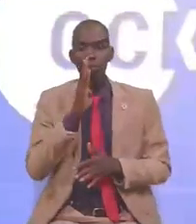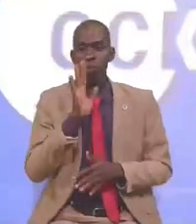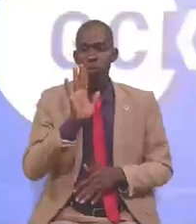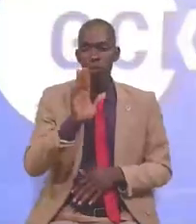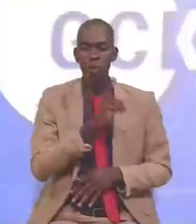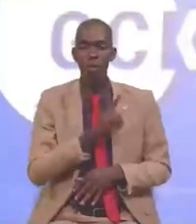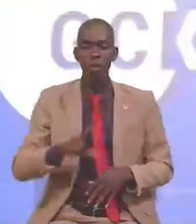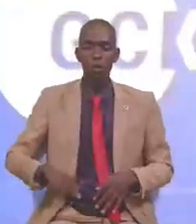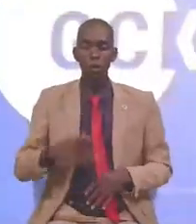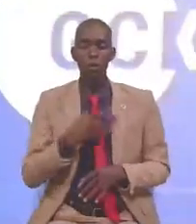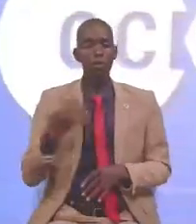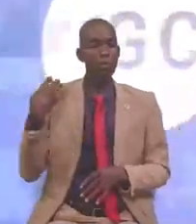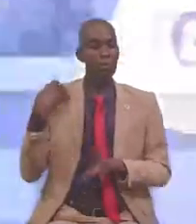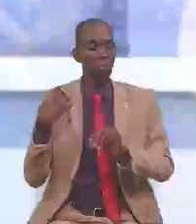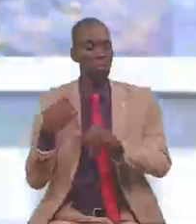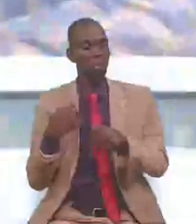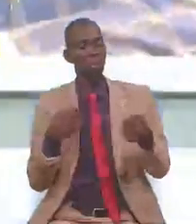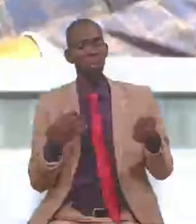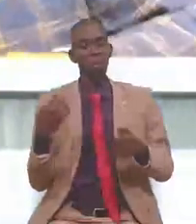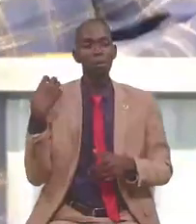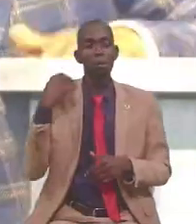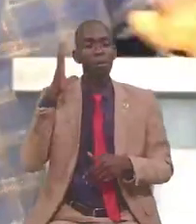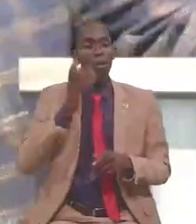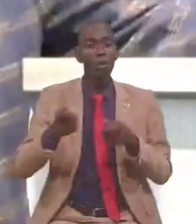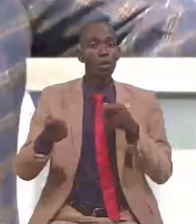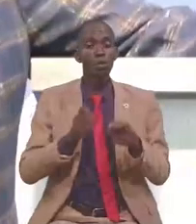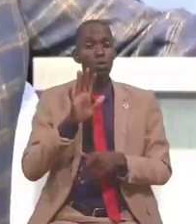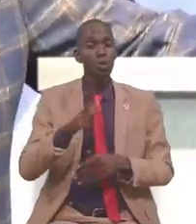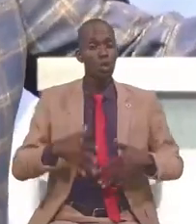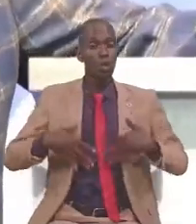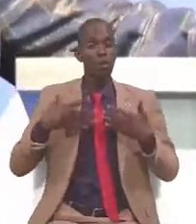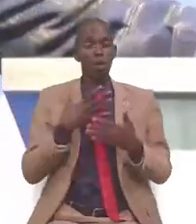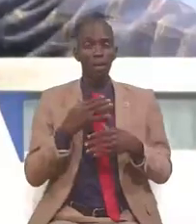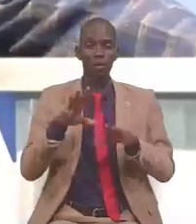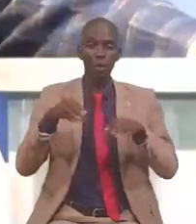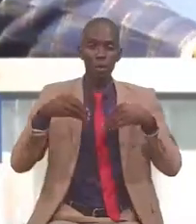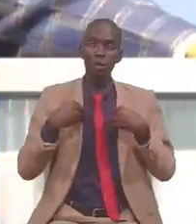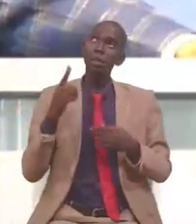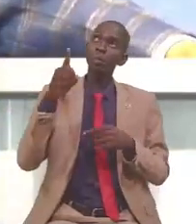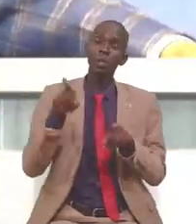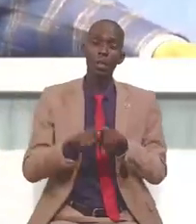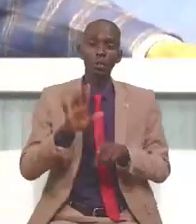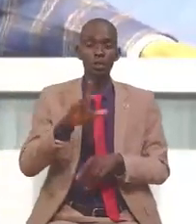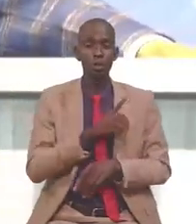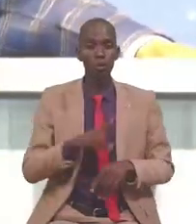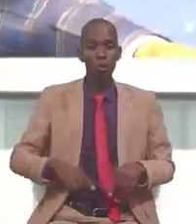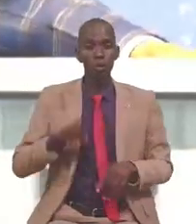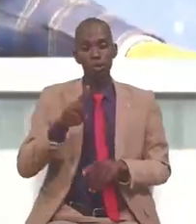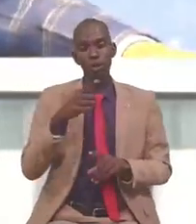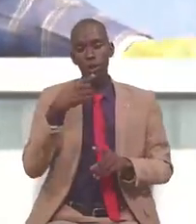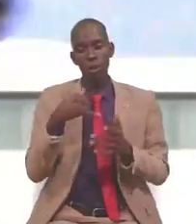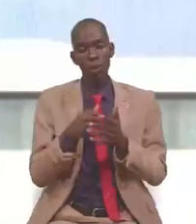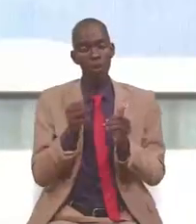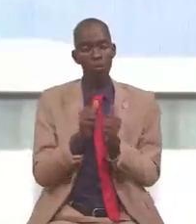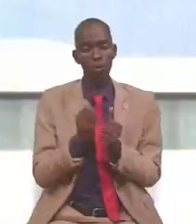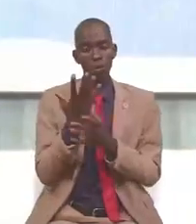maître, aucun autre maître ne contrôlera ta vie, et tu fais de lui ton Seigneur, tu le confesses